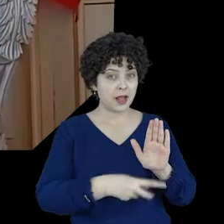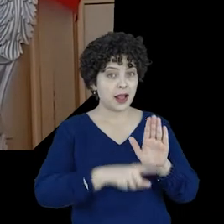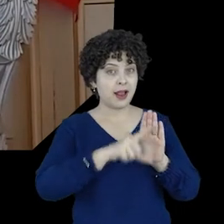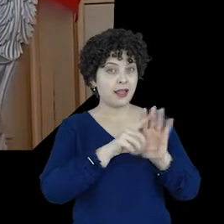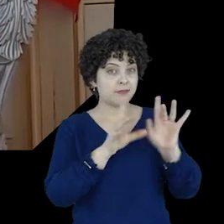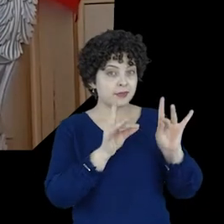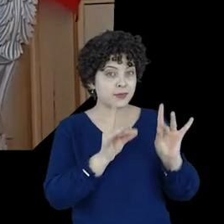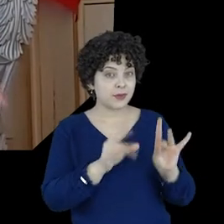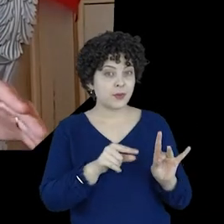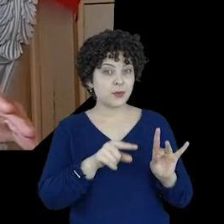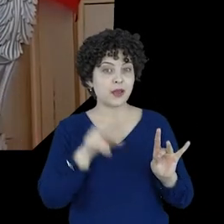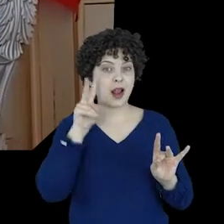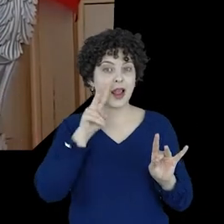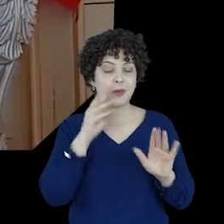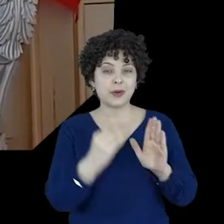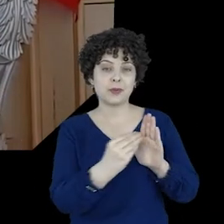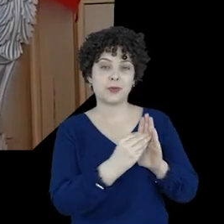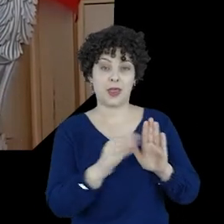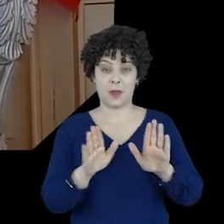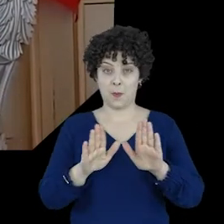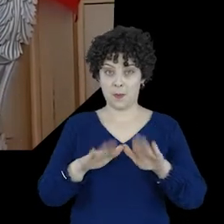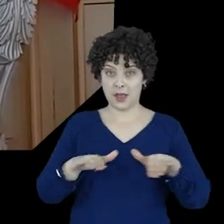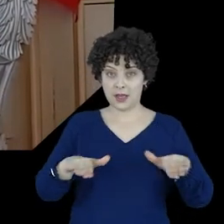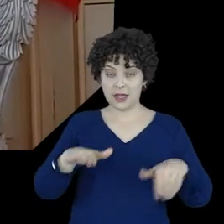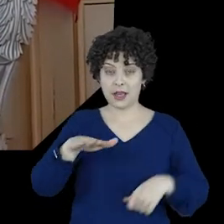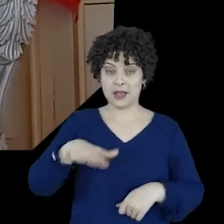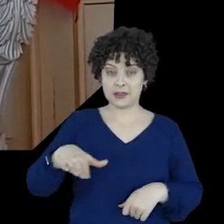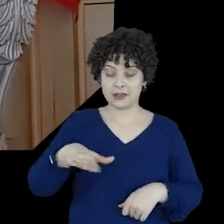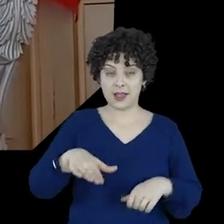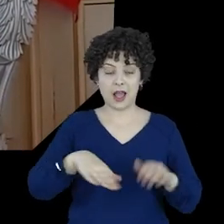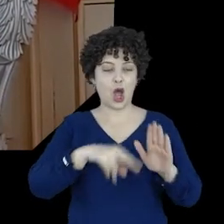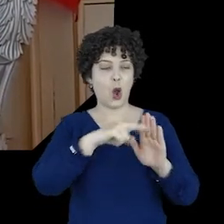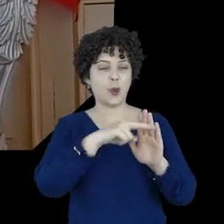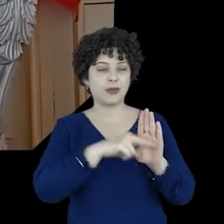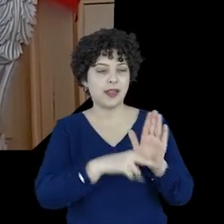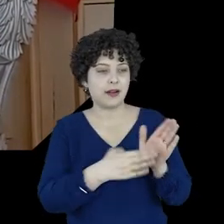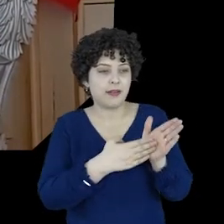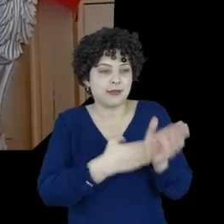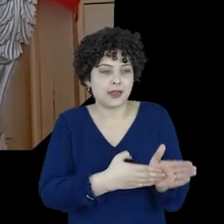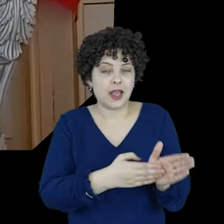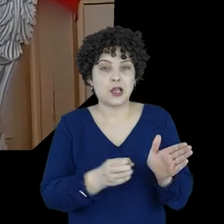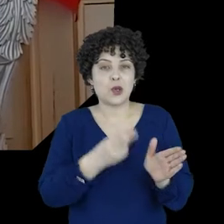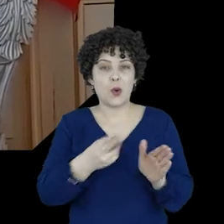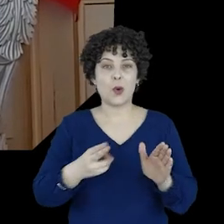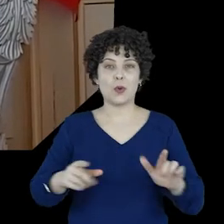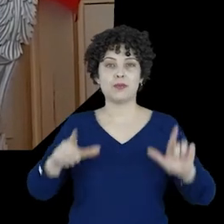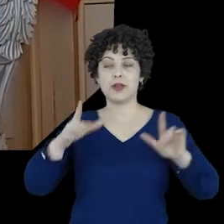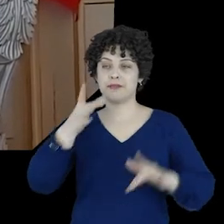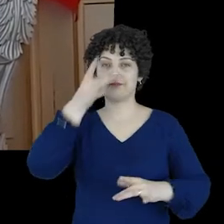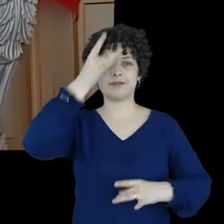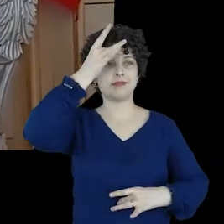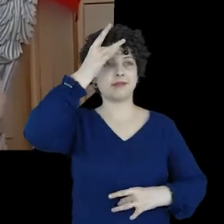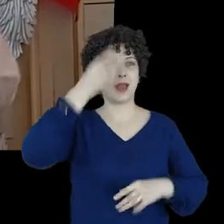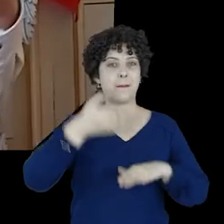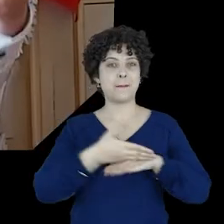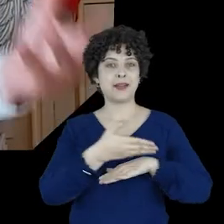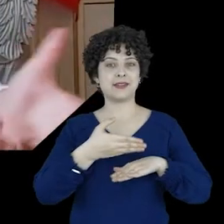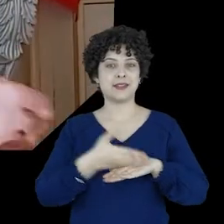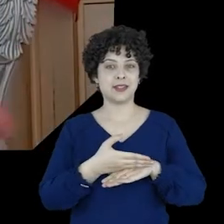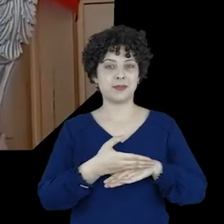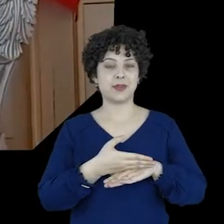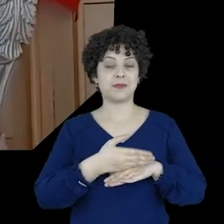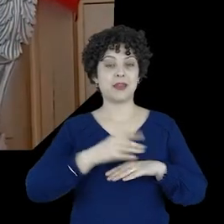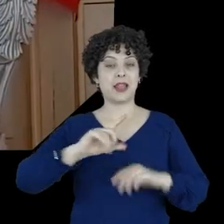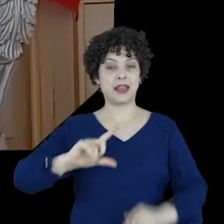de la loi viennent rappeler que un enfant qui suit un scénario, un enfant qui suit une